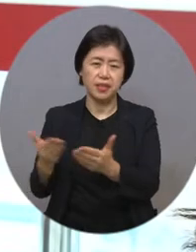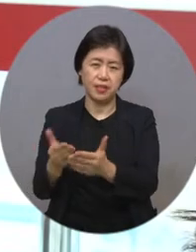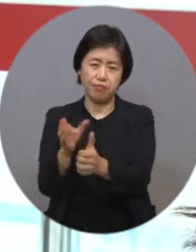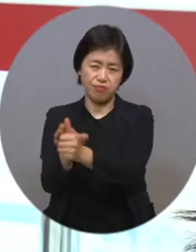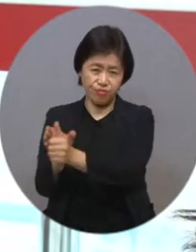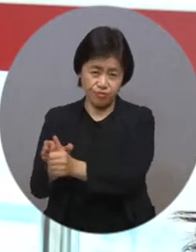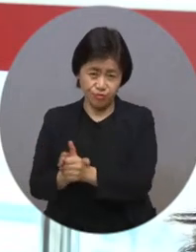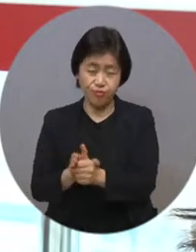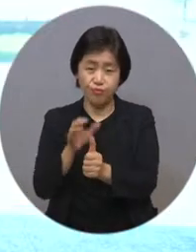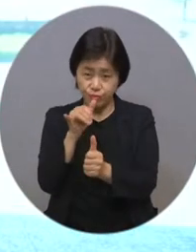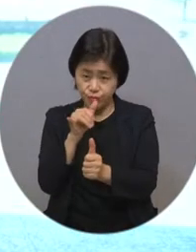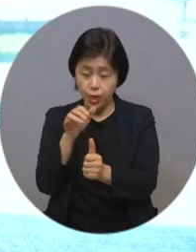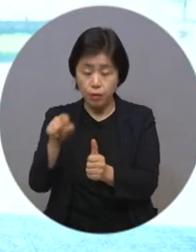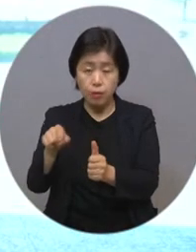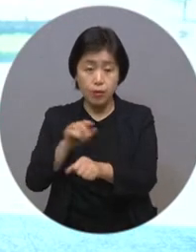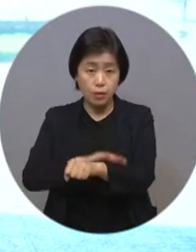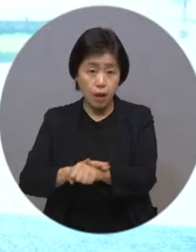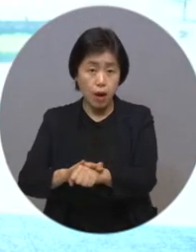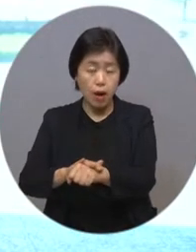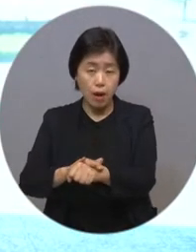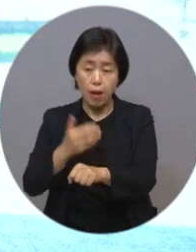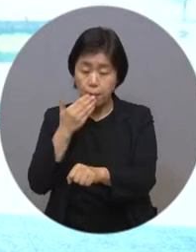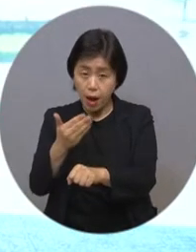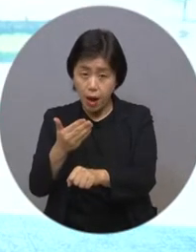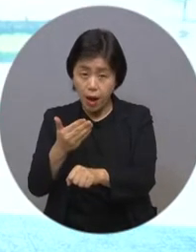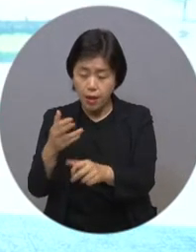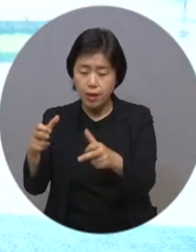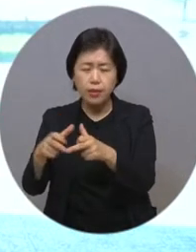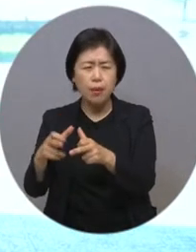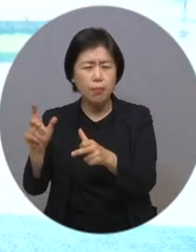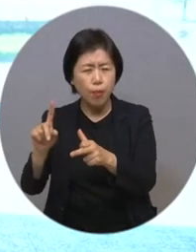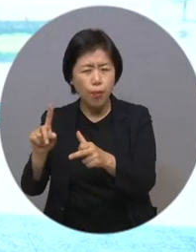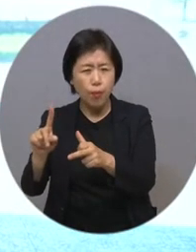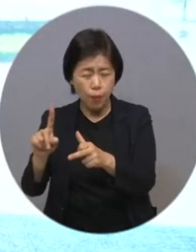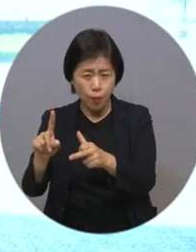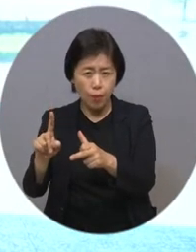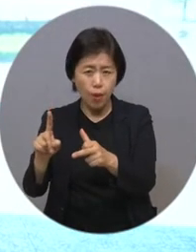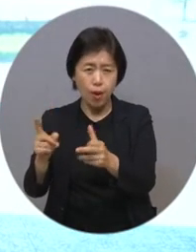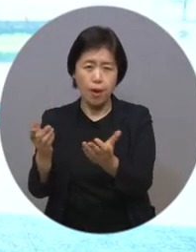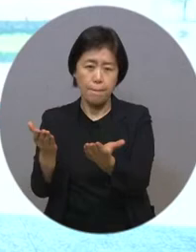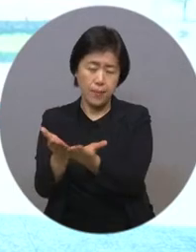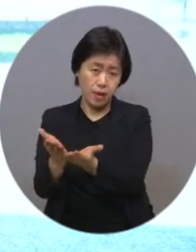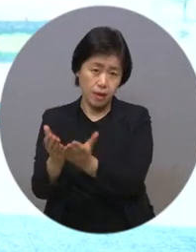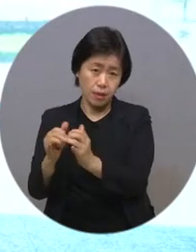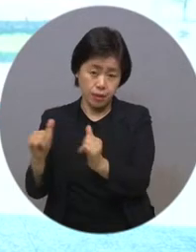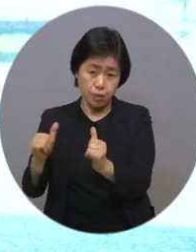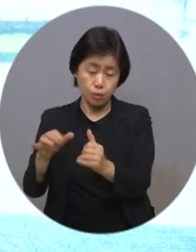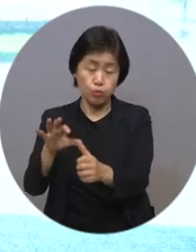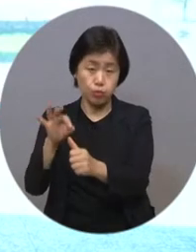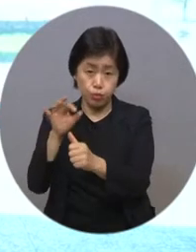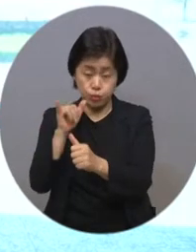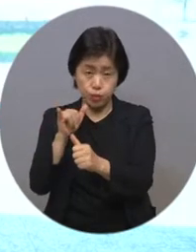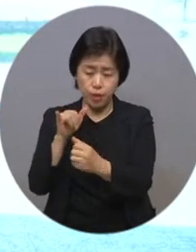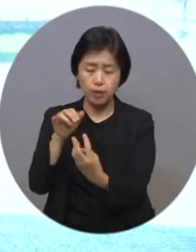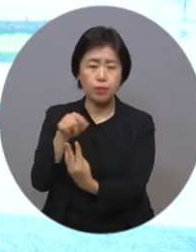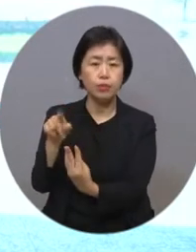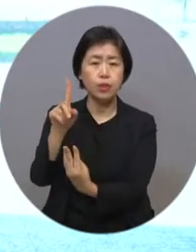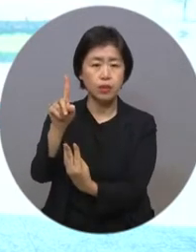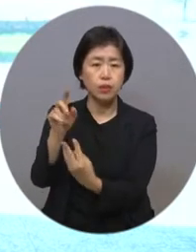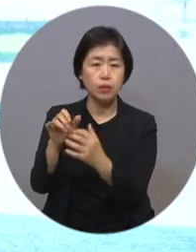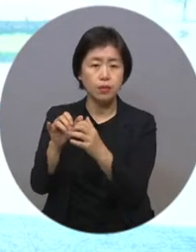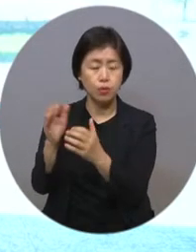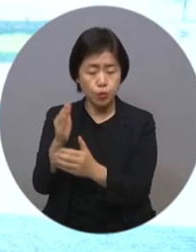인원들을 채용을 하고 있고요. 전체 인원의 한 3분의 1 정도가 장애 사원으로 이제 구성이 될 만큼 장애 사원 중심으로